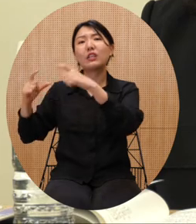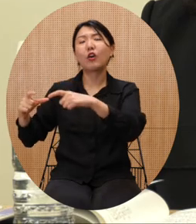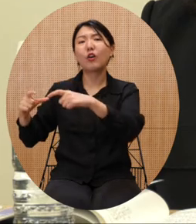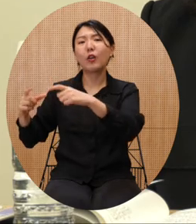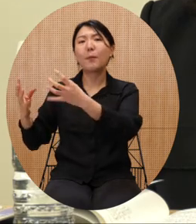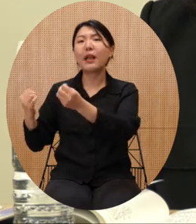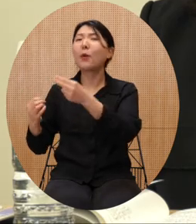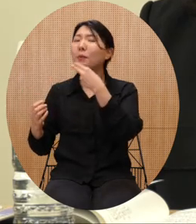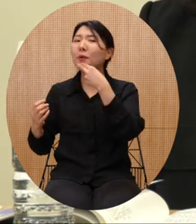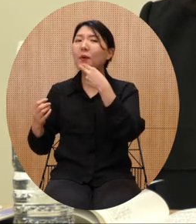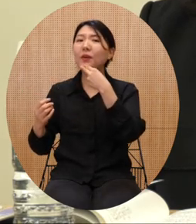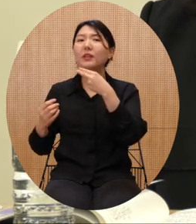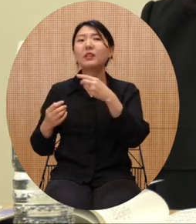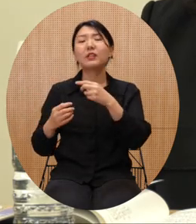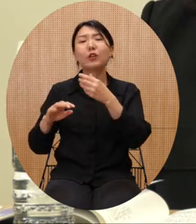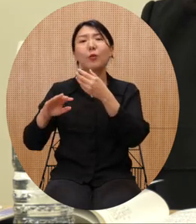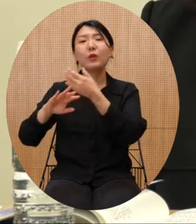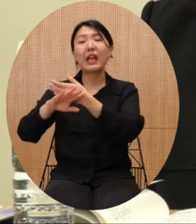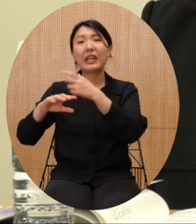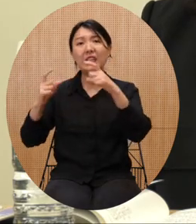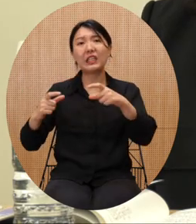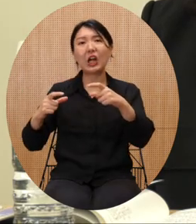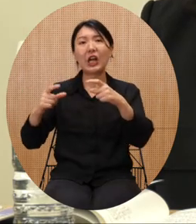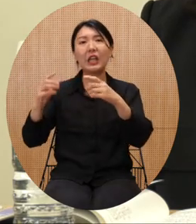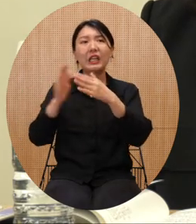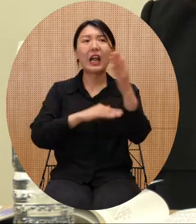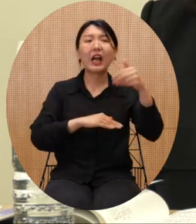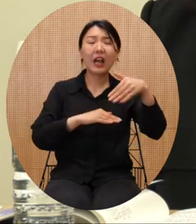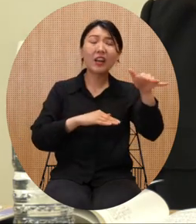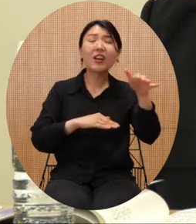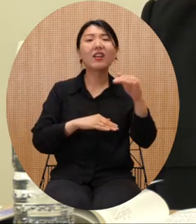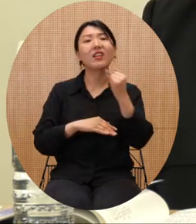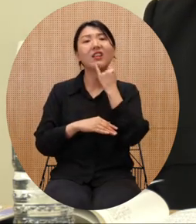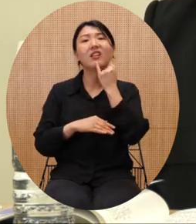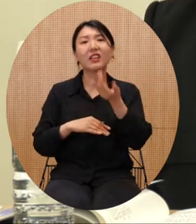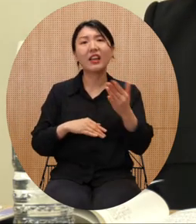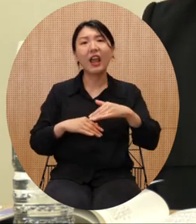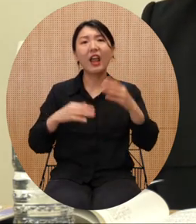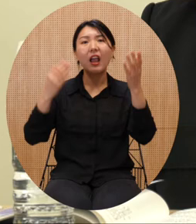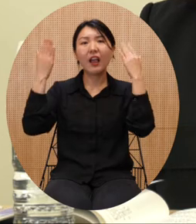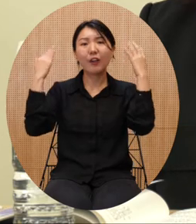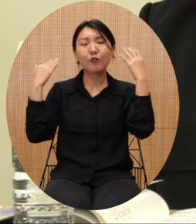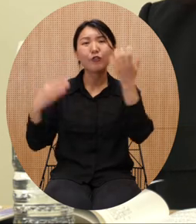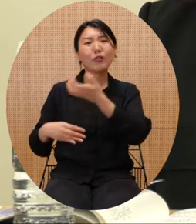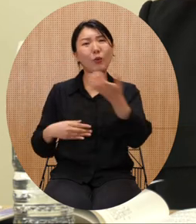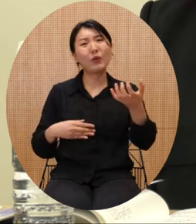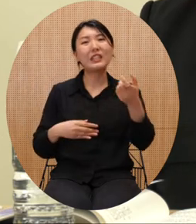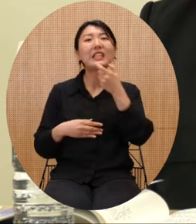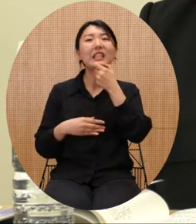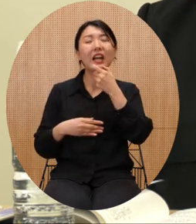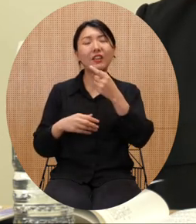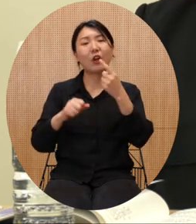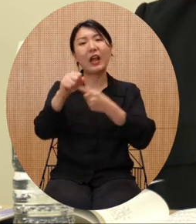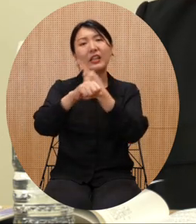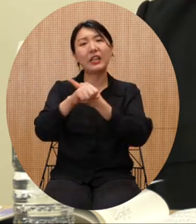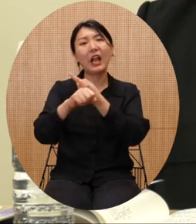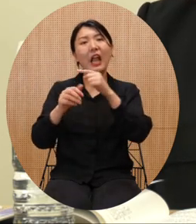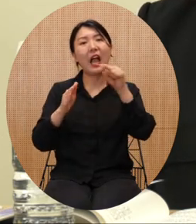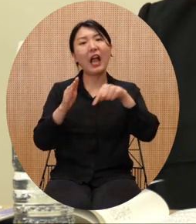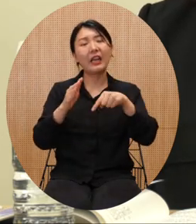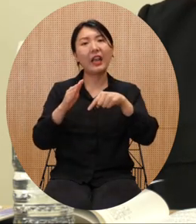이사를 가는 거는 좋은데 학교는 전학하지 않겠다, 못하겠다. 그러면 한 시간 내외 그런